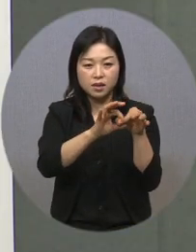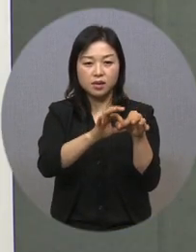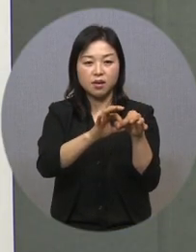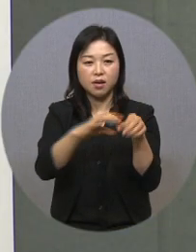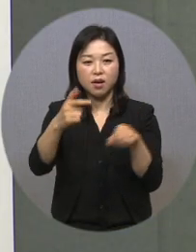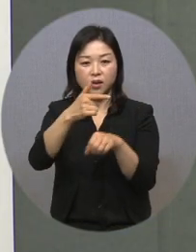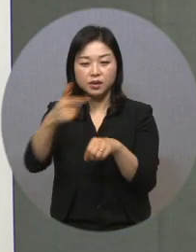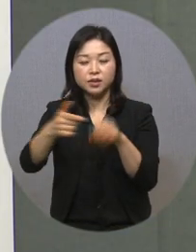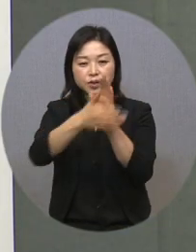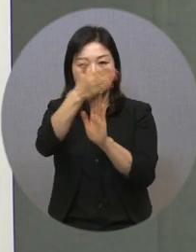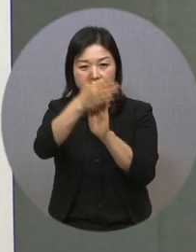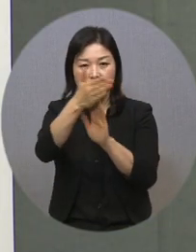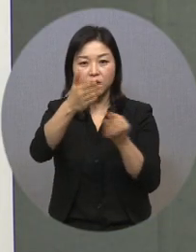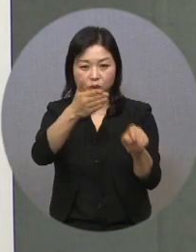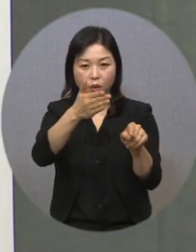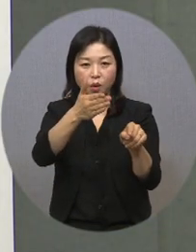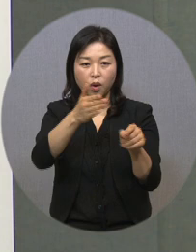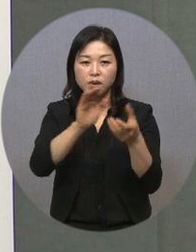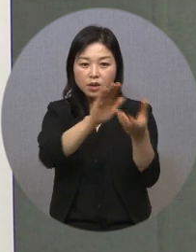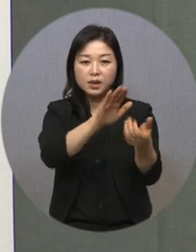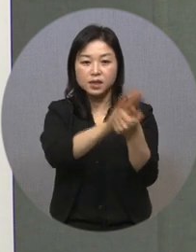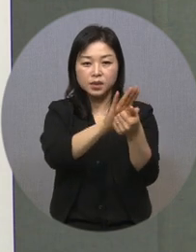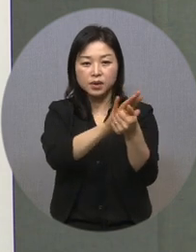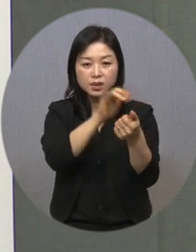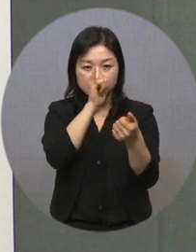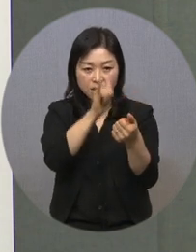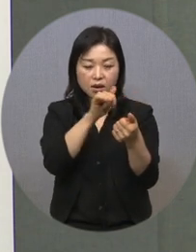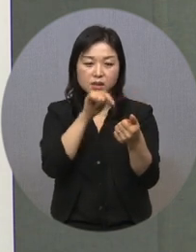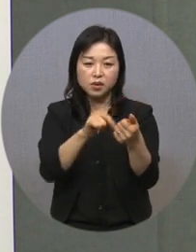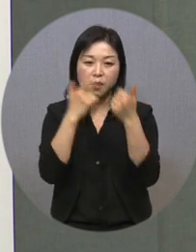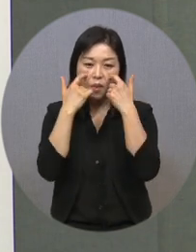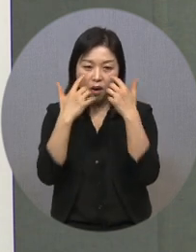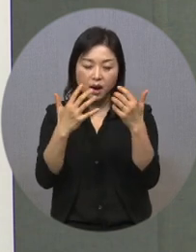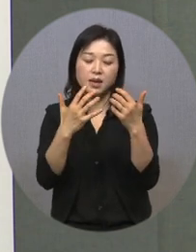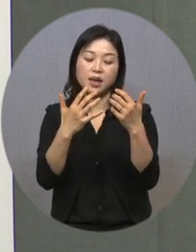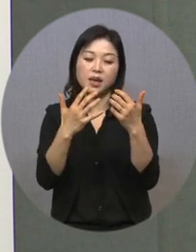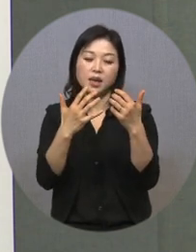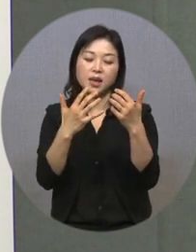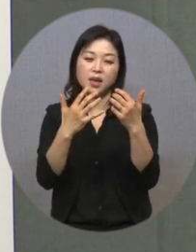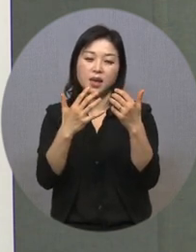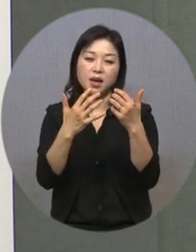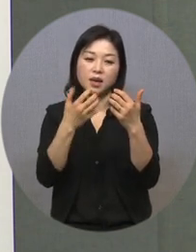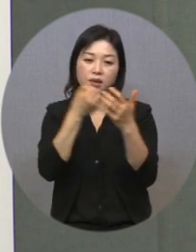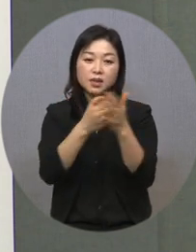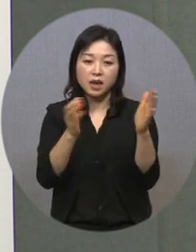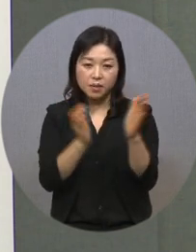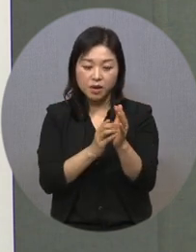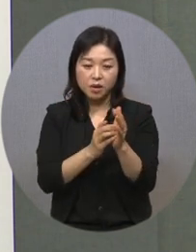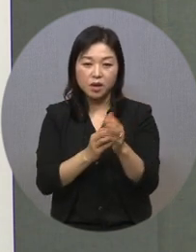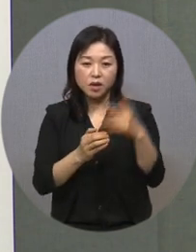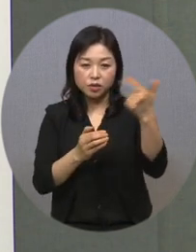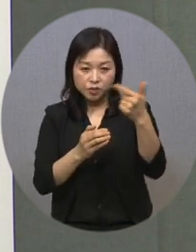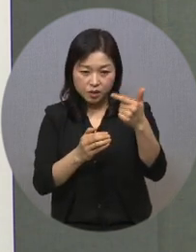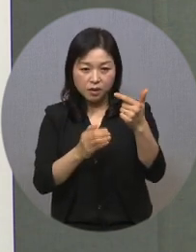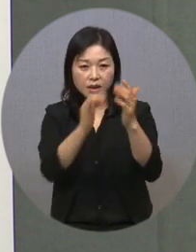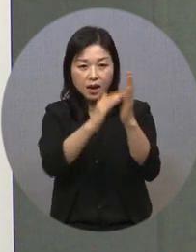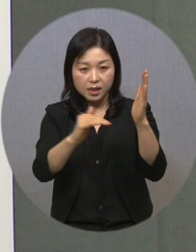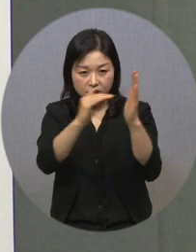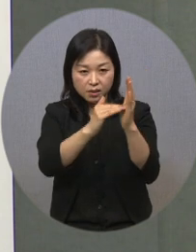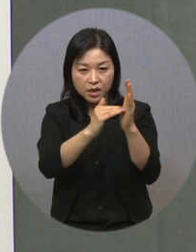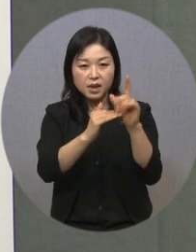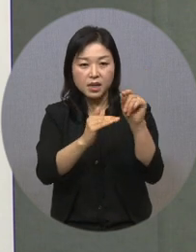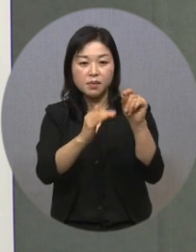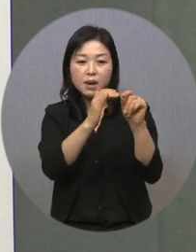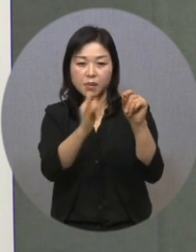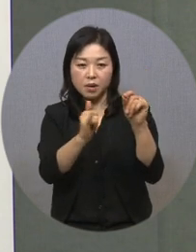이것이 명확하게 바뀌면 한 6천 가구 정도의 만 명 정도의